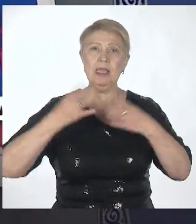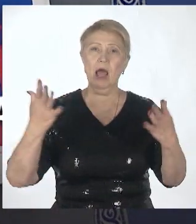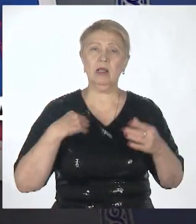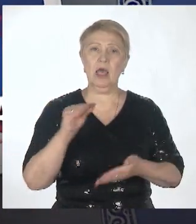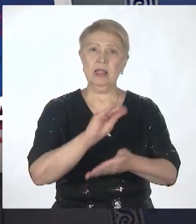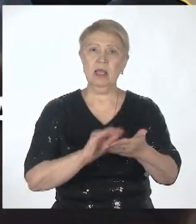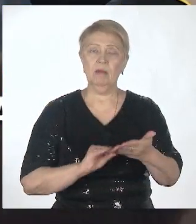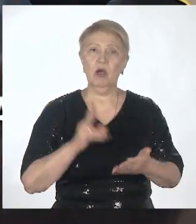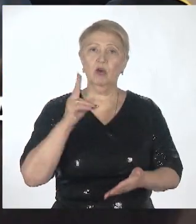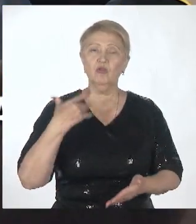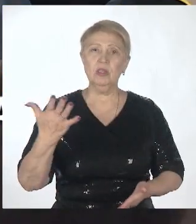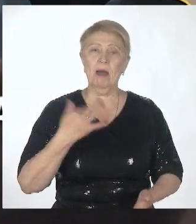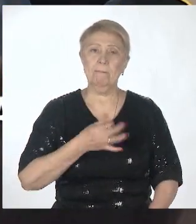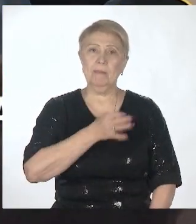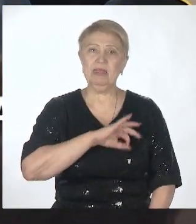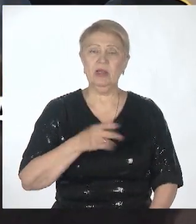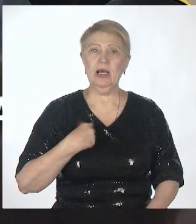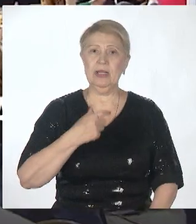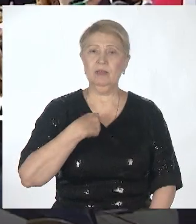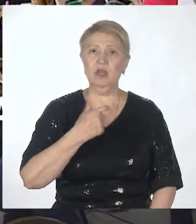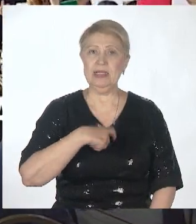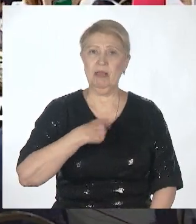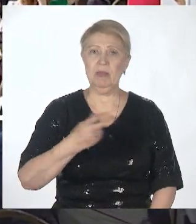время конференции даже позволял себе настойчиво